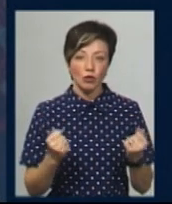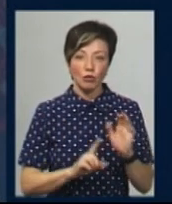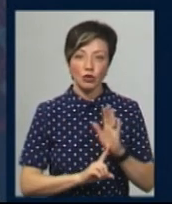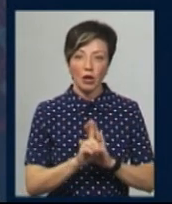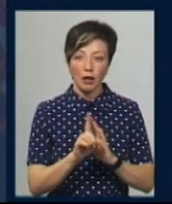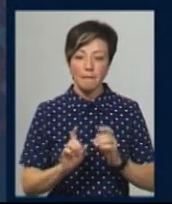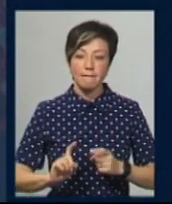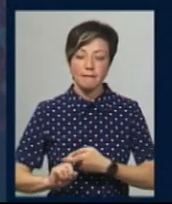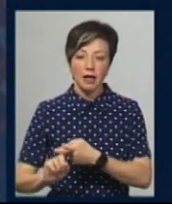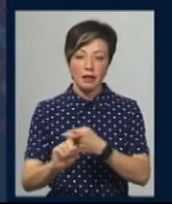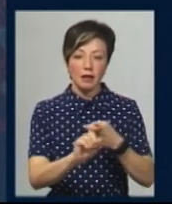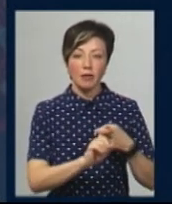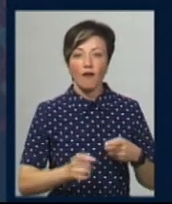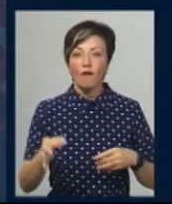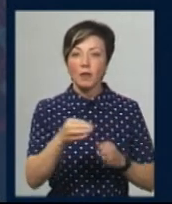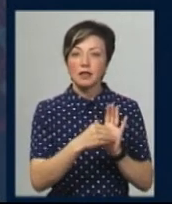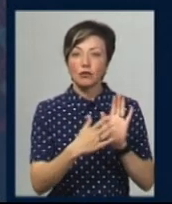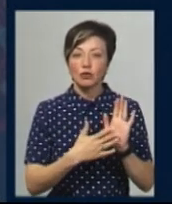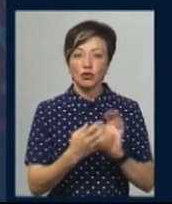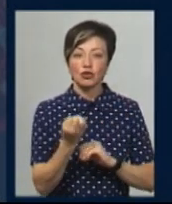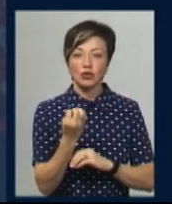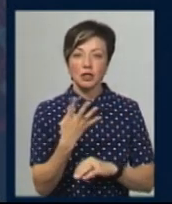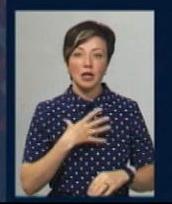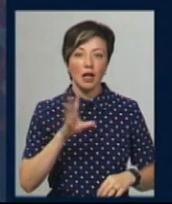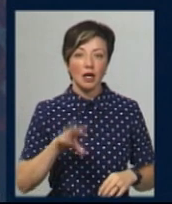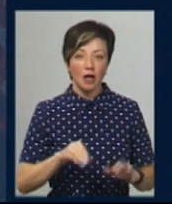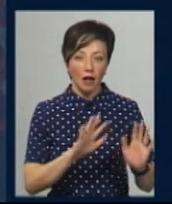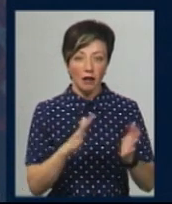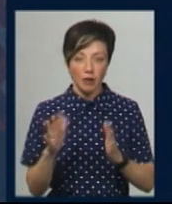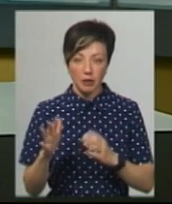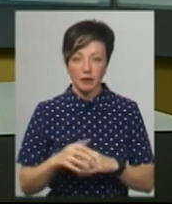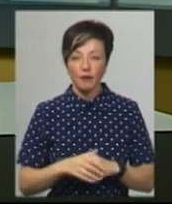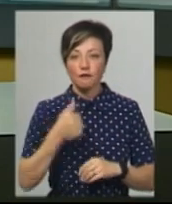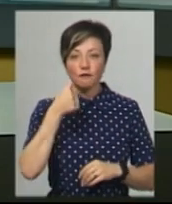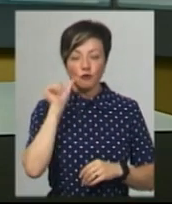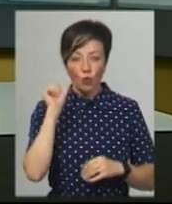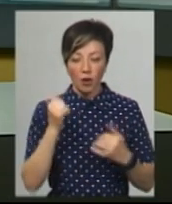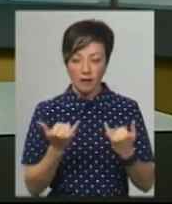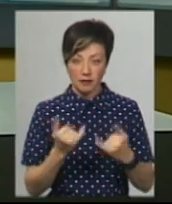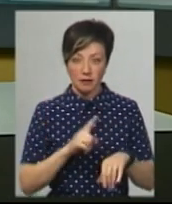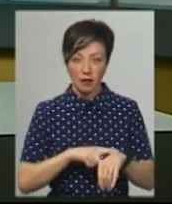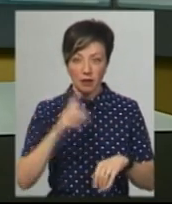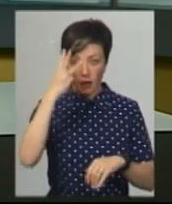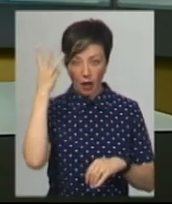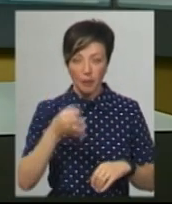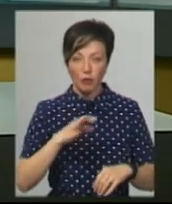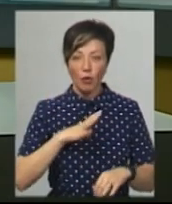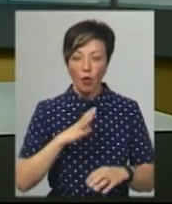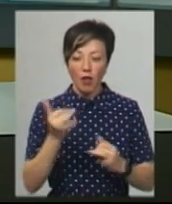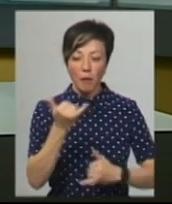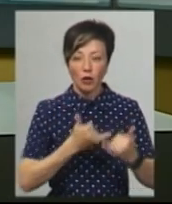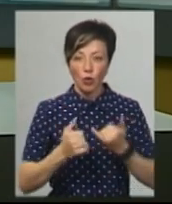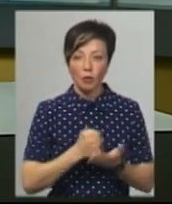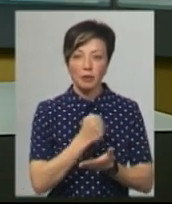початку пандемії всього в області зареєстровано 14 летальних випадків. Нагадаємо, вчора станом на цю годину на Хмельниччині було